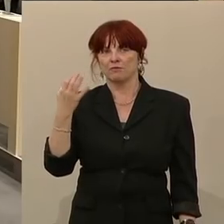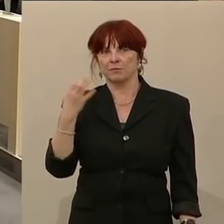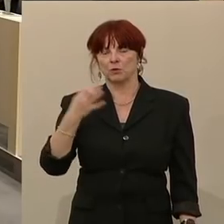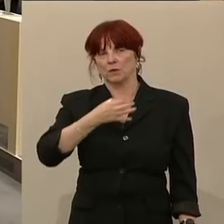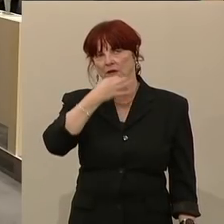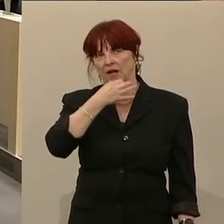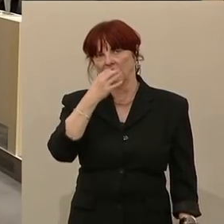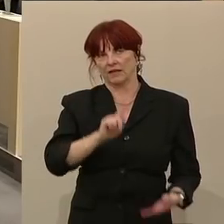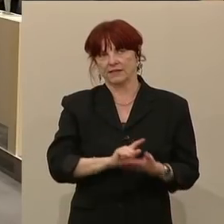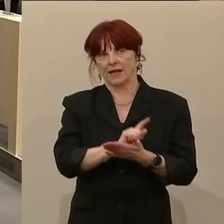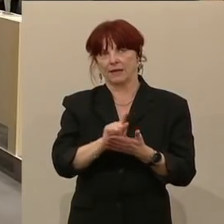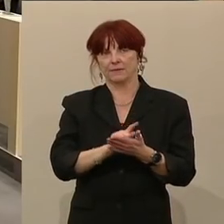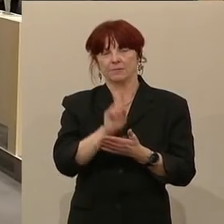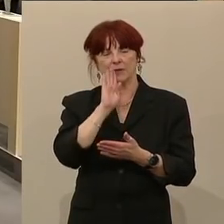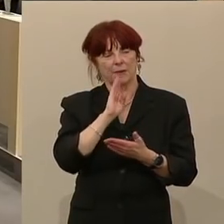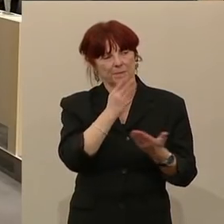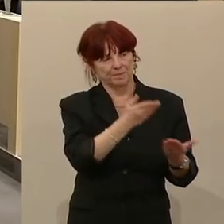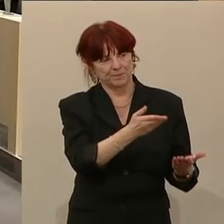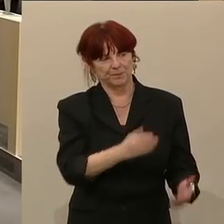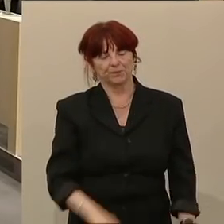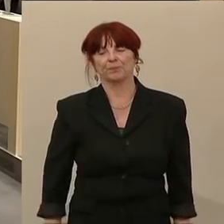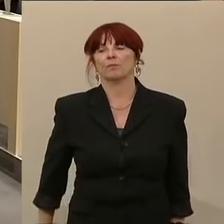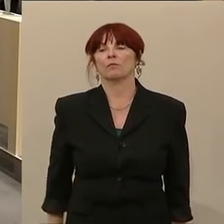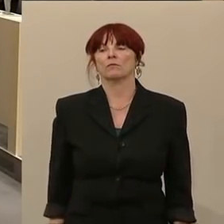Robert Luger von den Freiheitlichen ist am Wort.